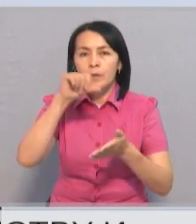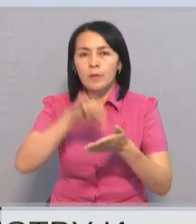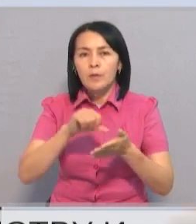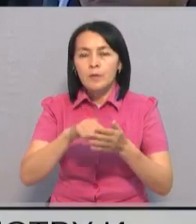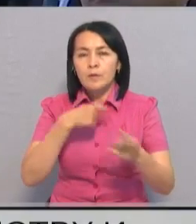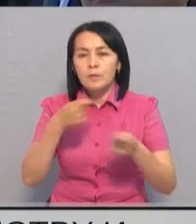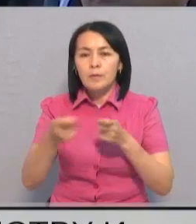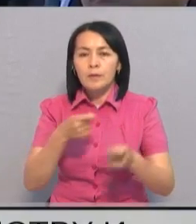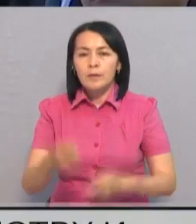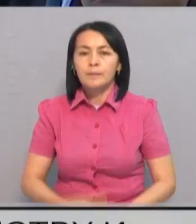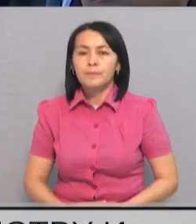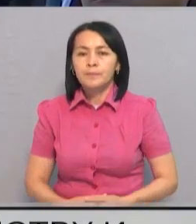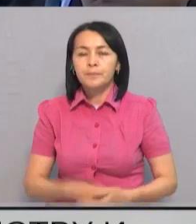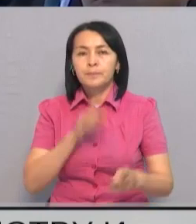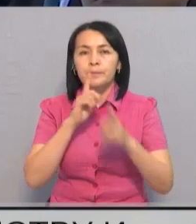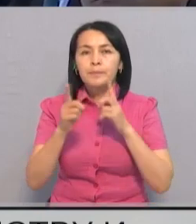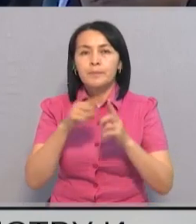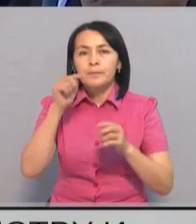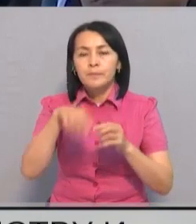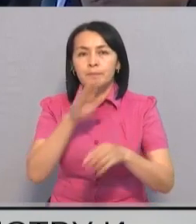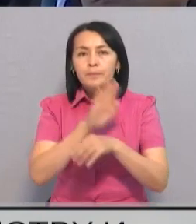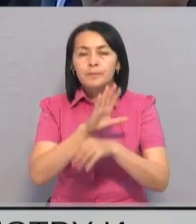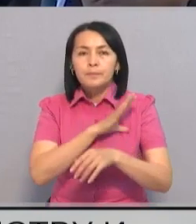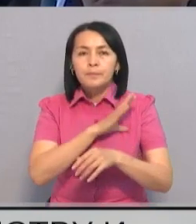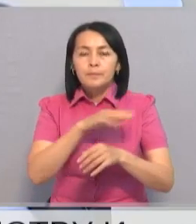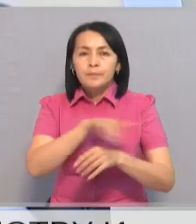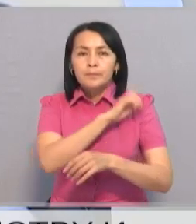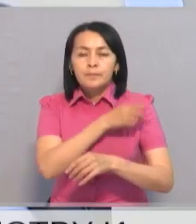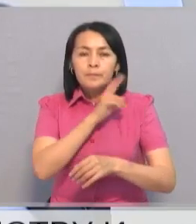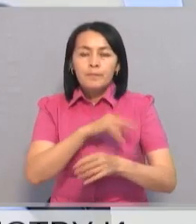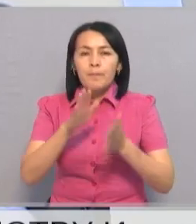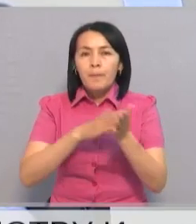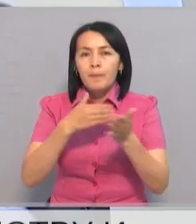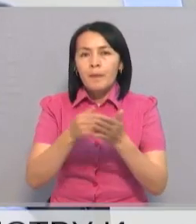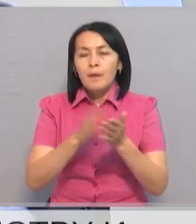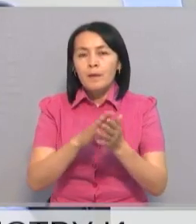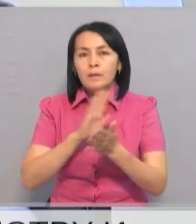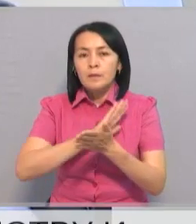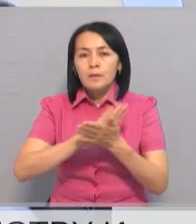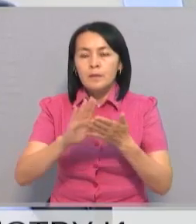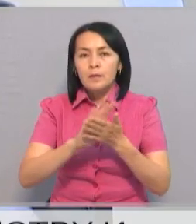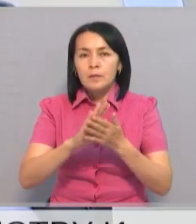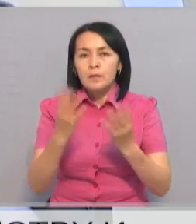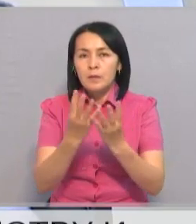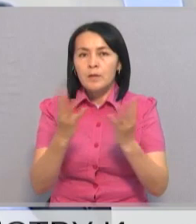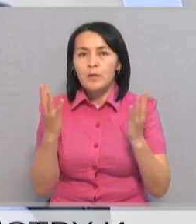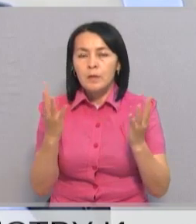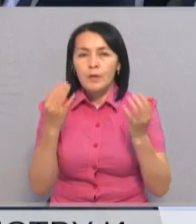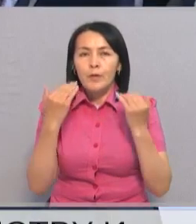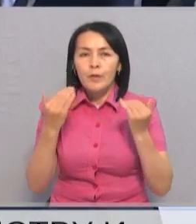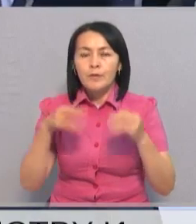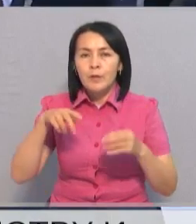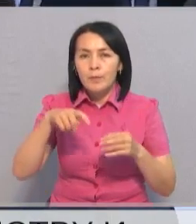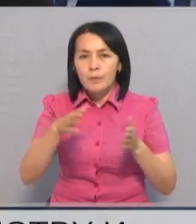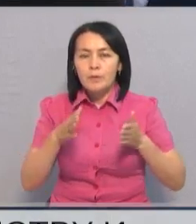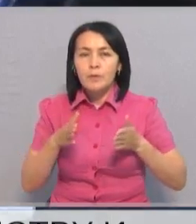и управление. На совещании даны поручения по усилению работ по побелке и покраске зданий и сооружений, обустройству